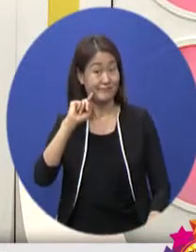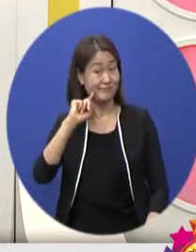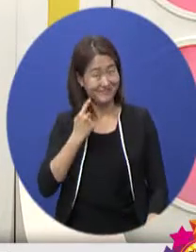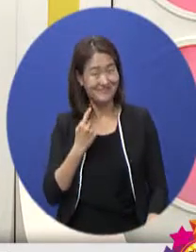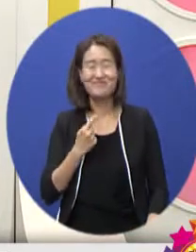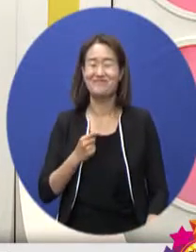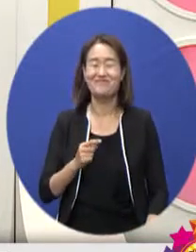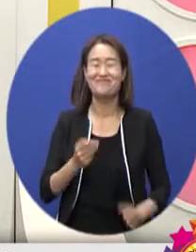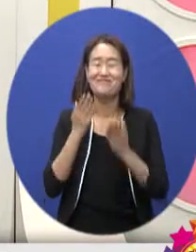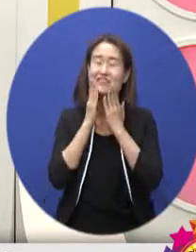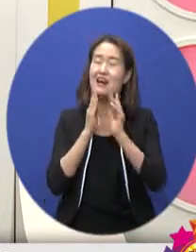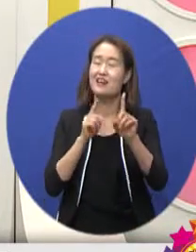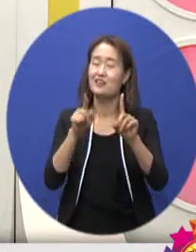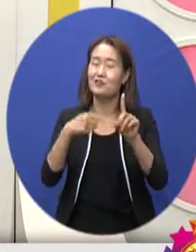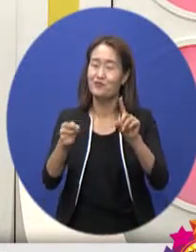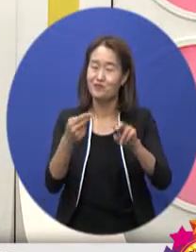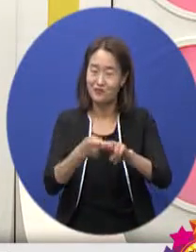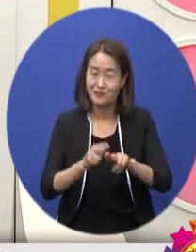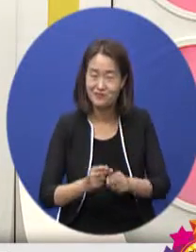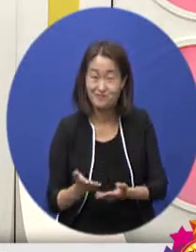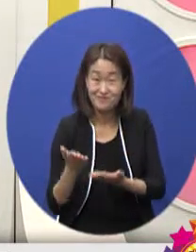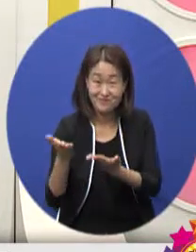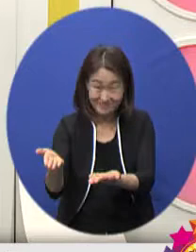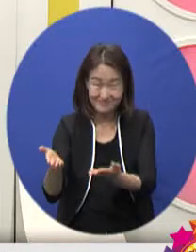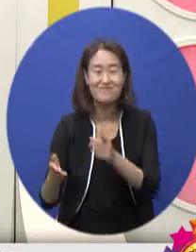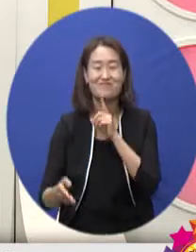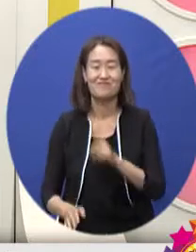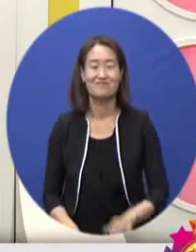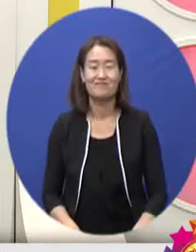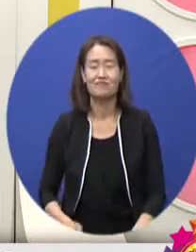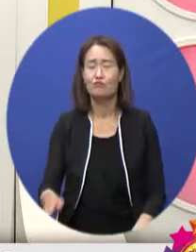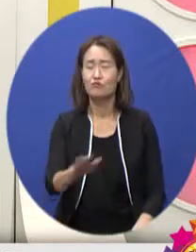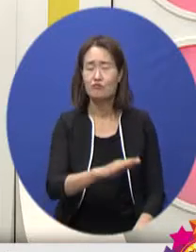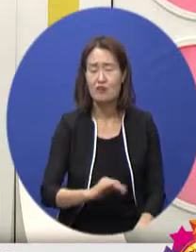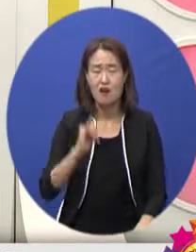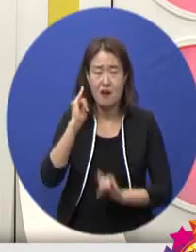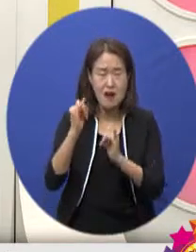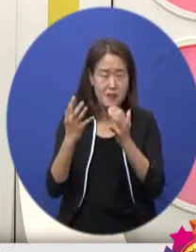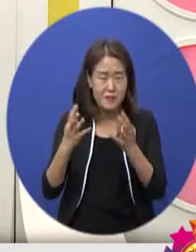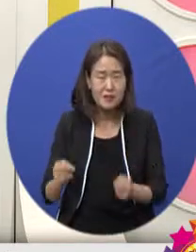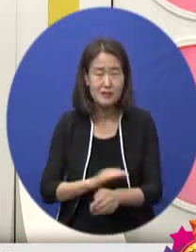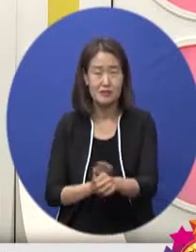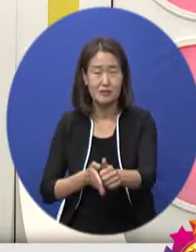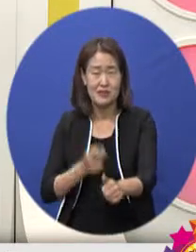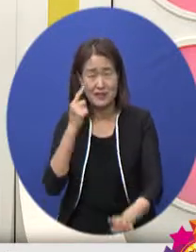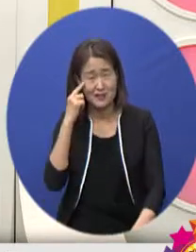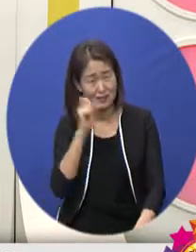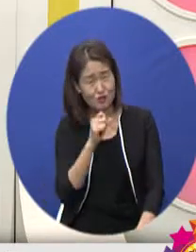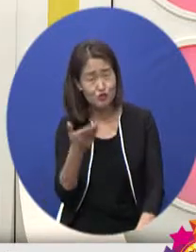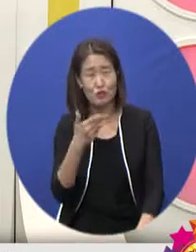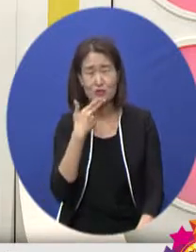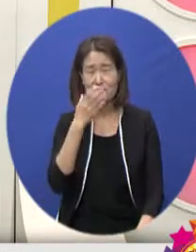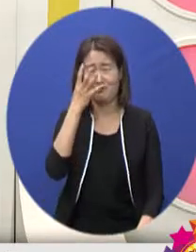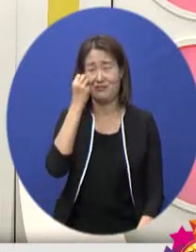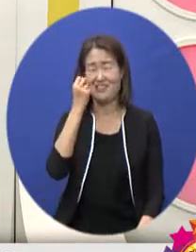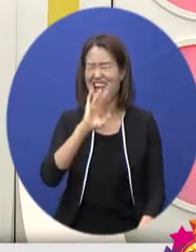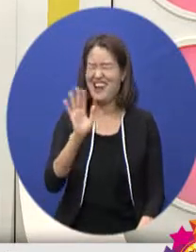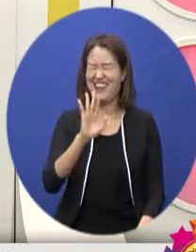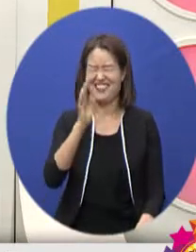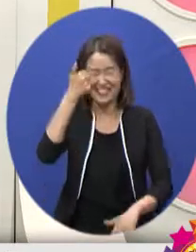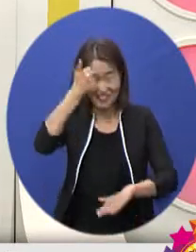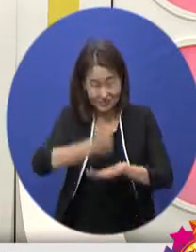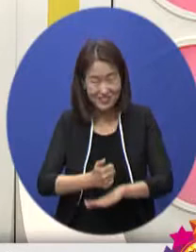촉촉해지는 마스크팩을 보내드리도록 하겠습니다. 네, 많은 참여를 기다리면서 힌트 안 주니까 이상해요. 좀 이따